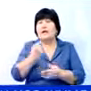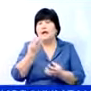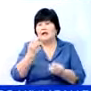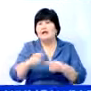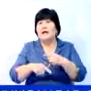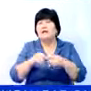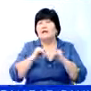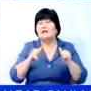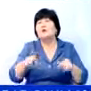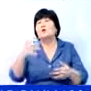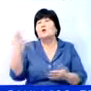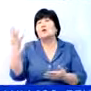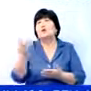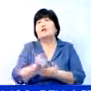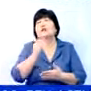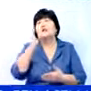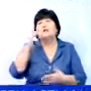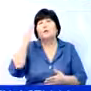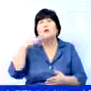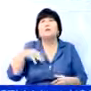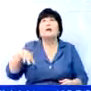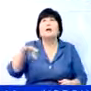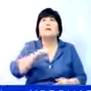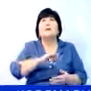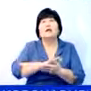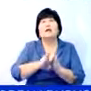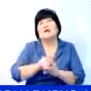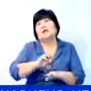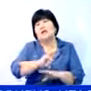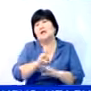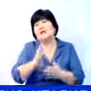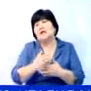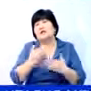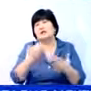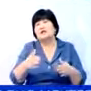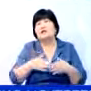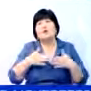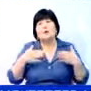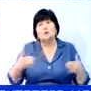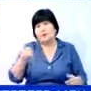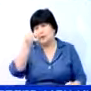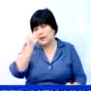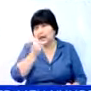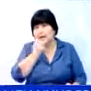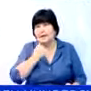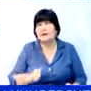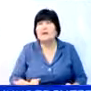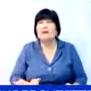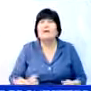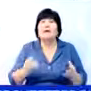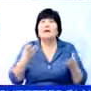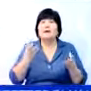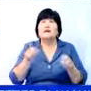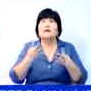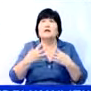сол жеңістерге жетеміз деген ойдамыз. Ол үшін барлық жағдай жасалып жатыр. Сізге соған көптен көп рахмет. Енді